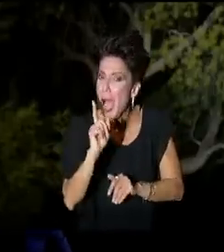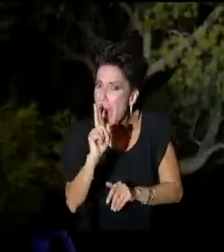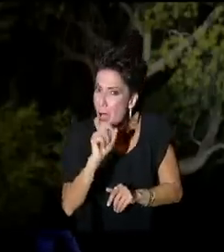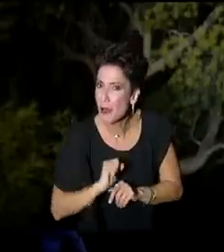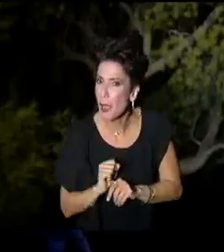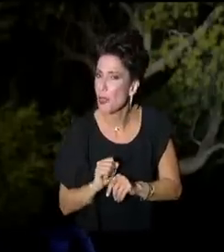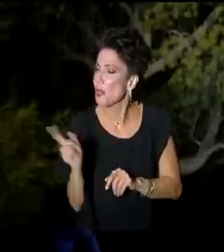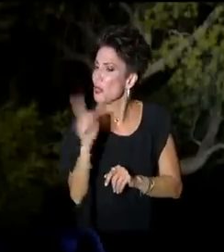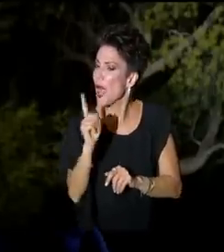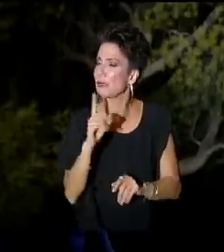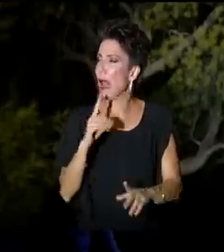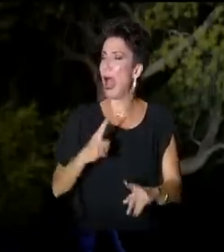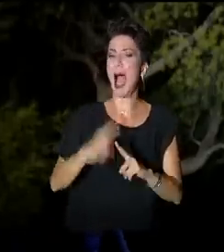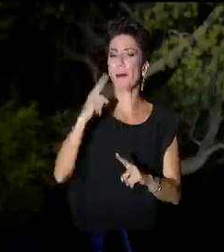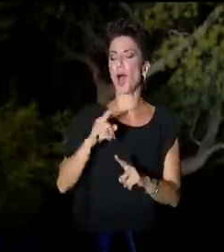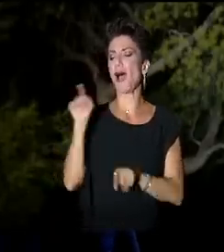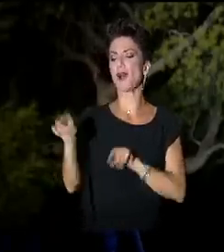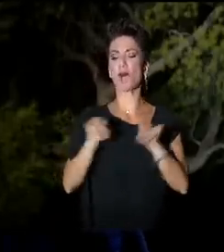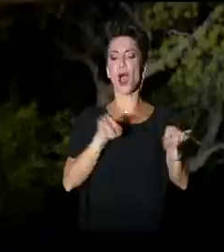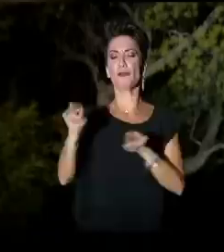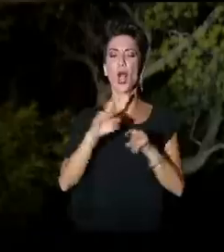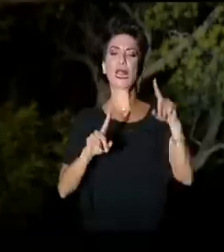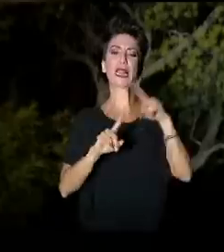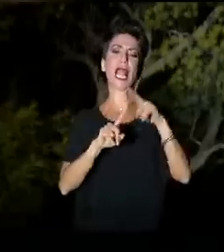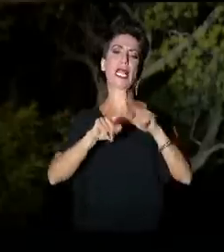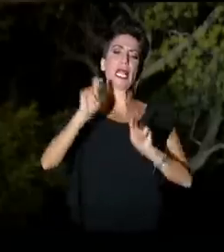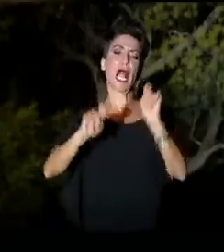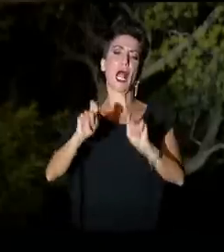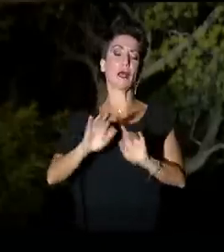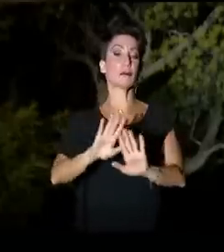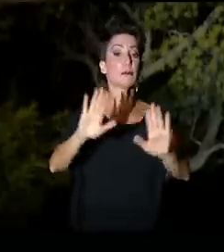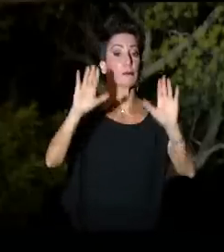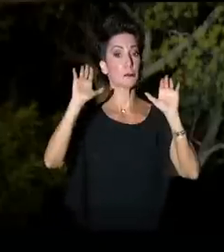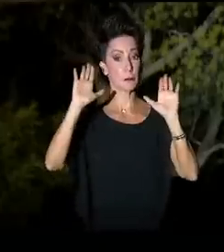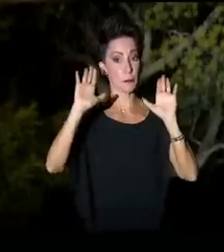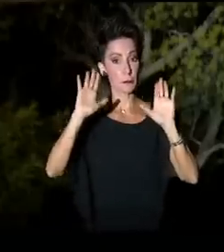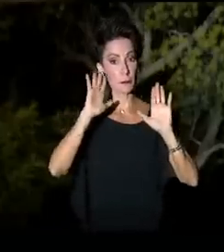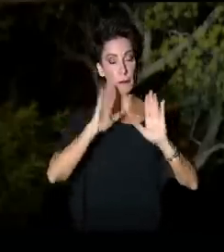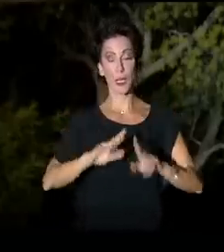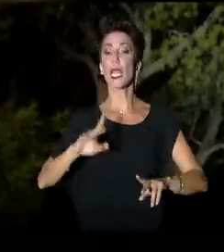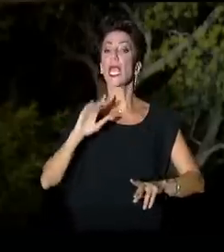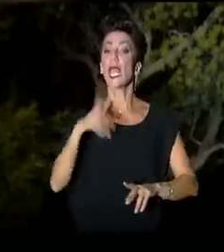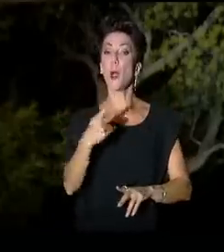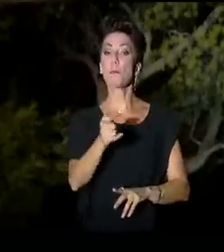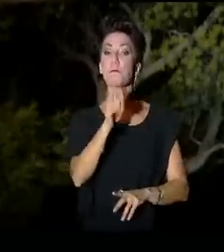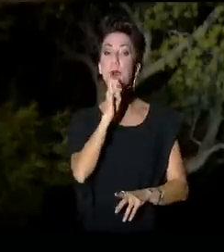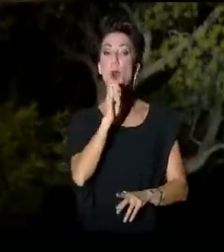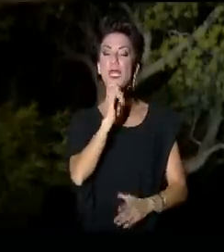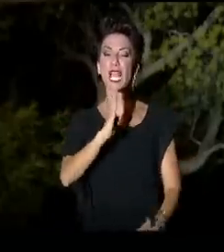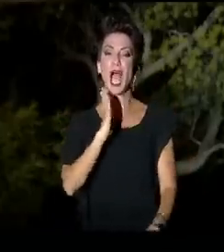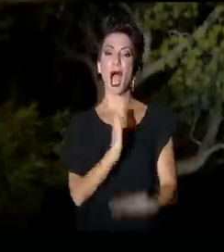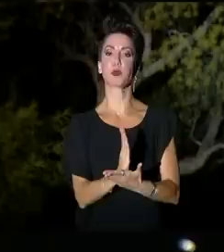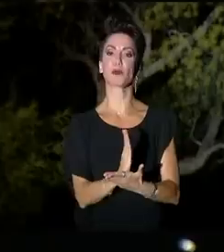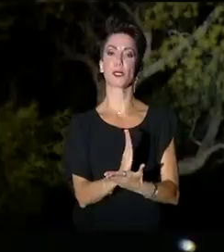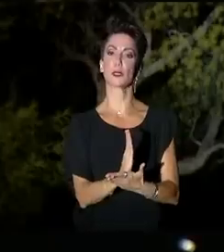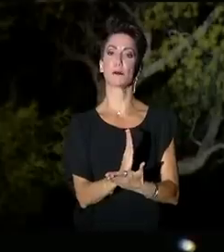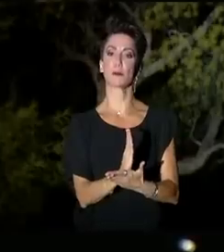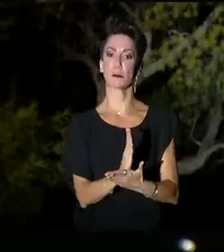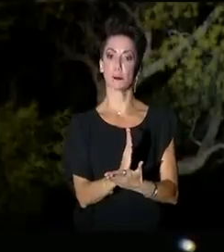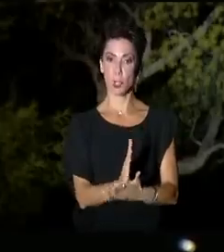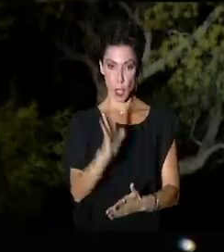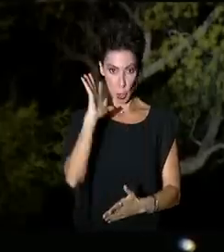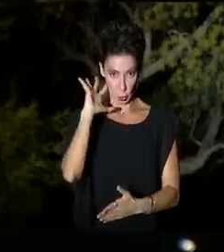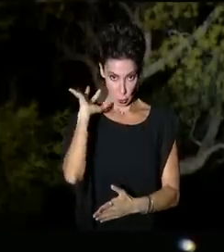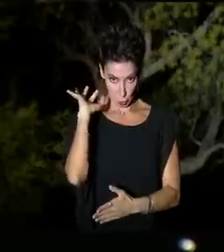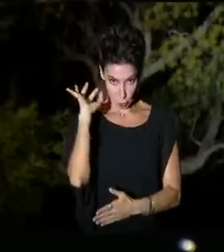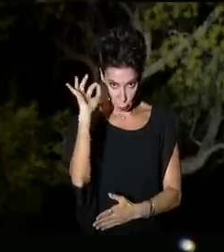τεχνική απόφαση. Ήταν μία συνειδητή πολιτική επιλογή να επανενταχθεί δυναμικά στη